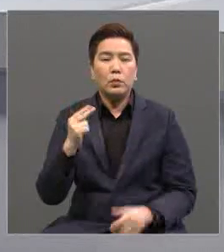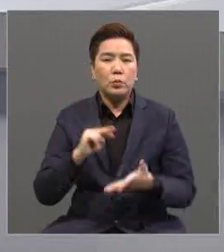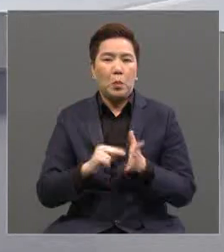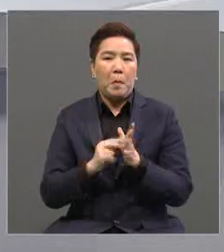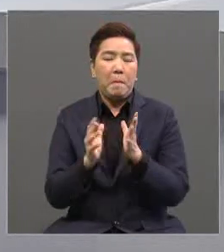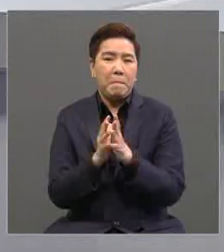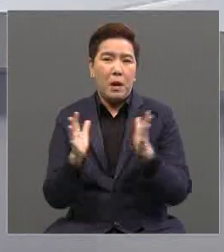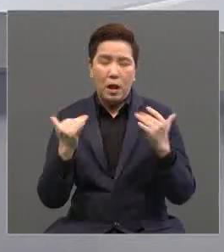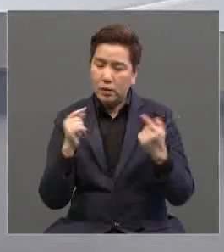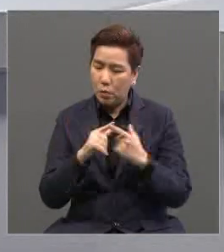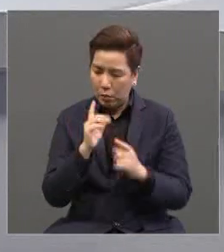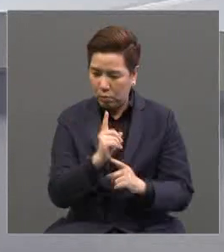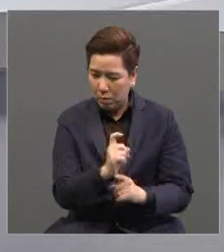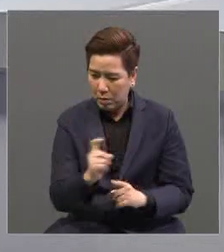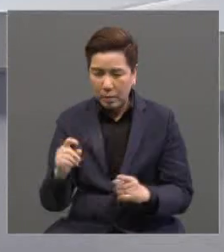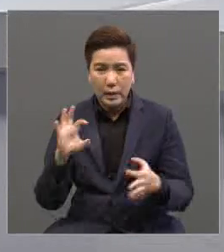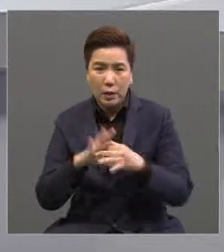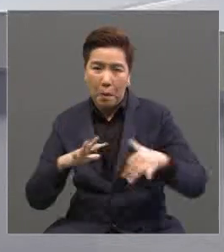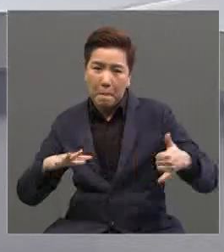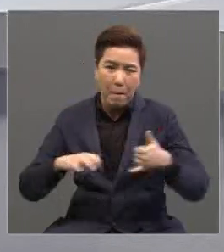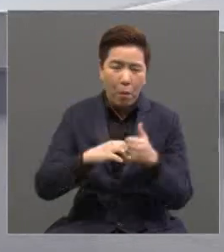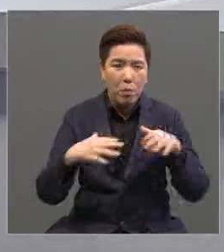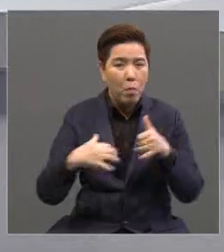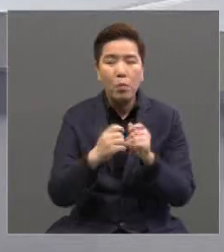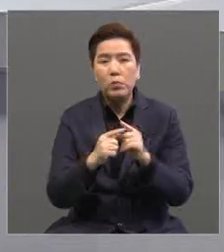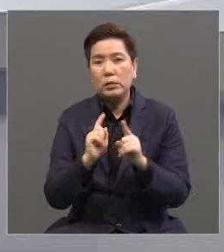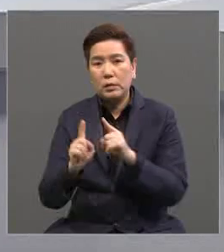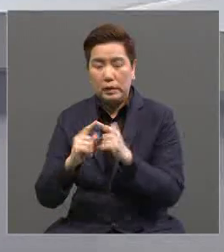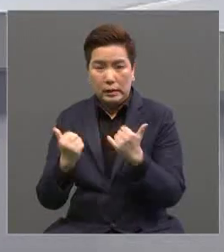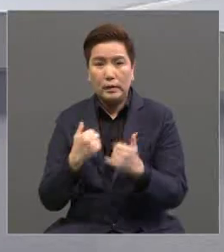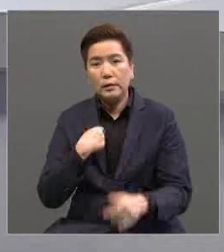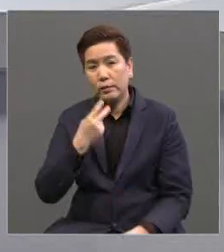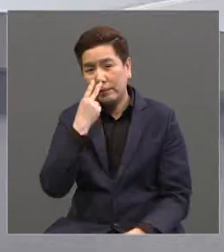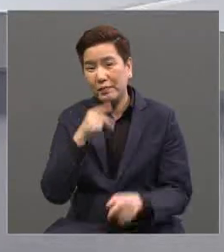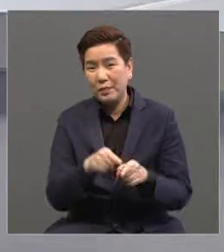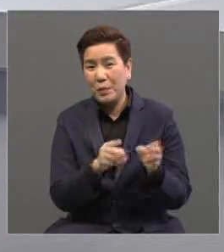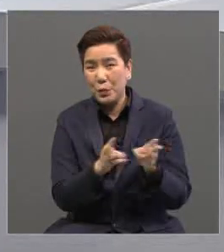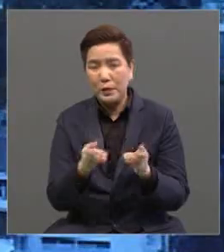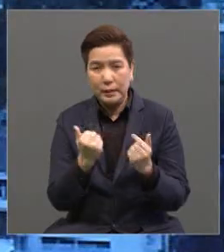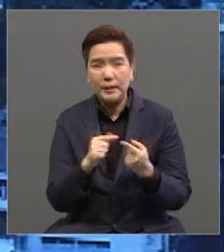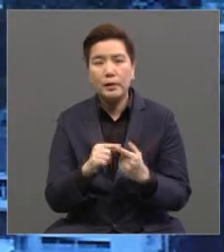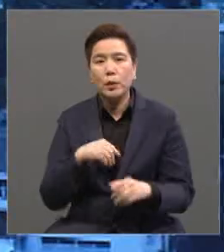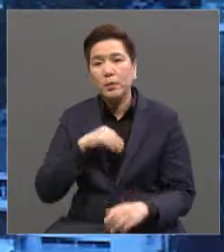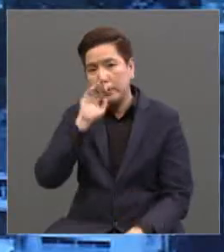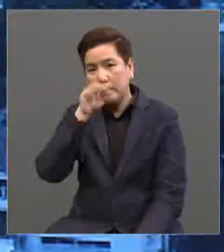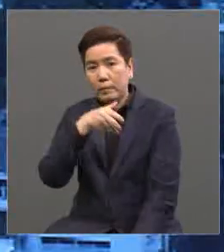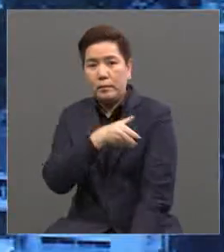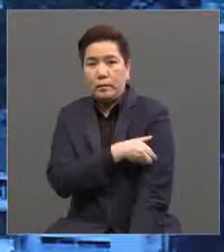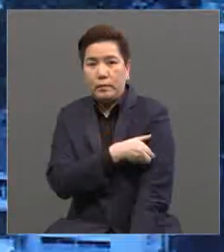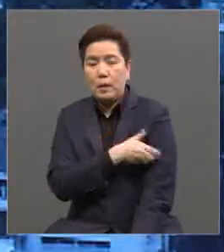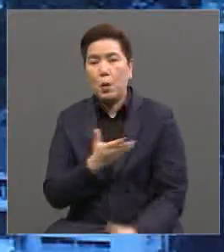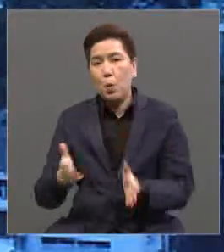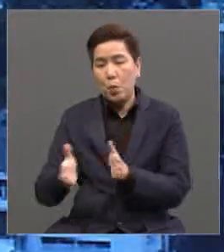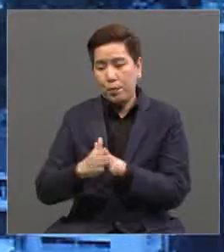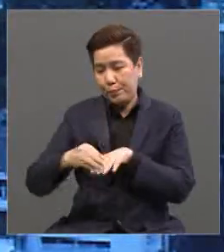สถิติที่สูงมากสำหรับผู้เสียชีวิตจากอุบัติเหตุบนท้องถนนด้วยแบบนี้ล่ะค่ะก็เลยเป็นเหตุทำให้กทม.นะร่วมกับภา